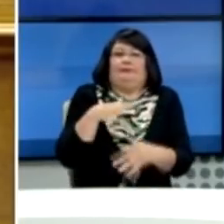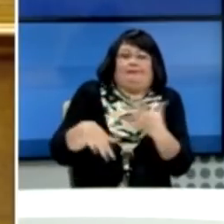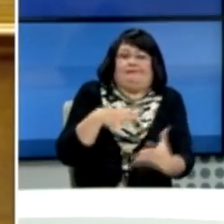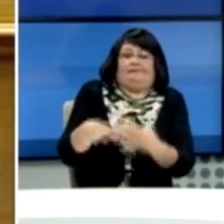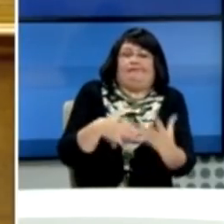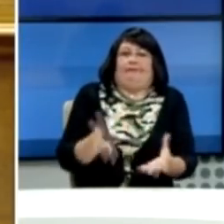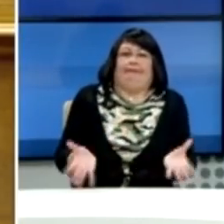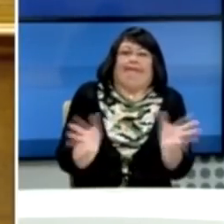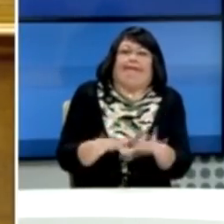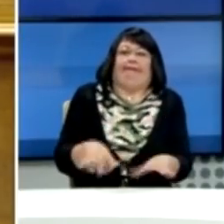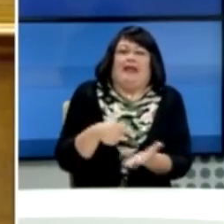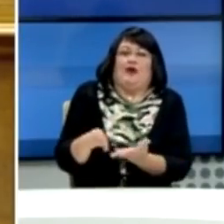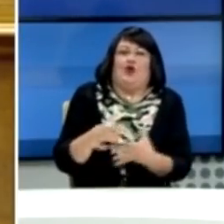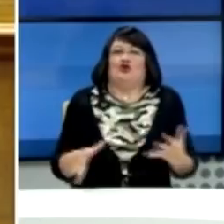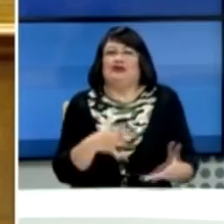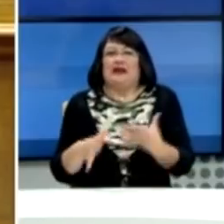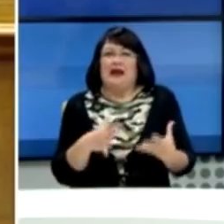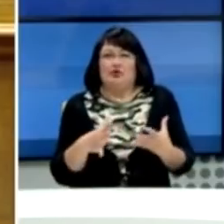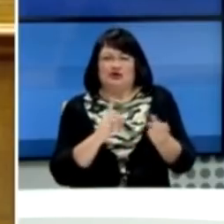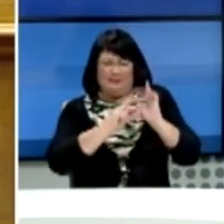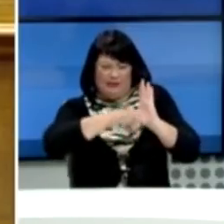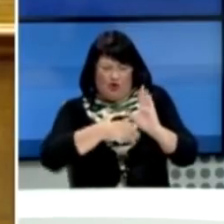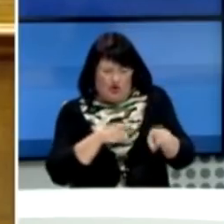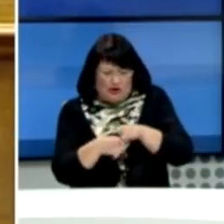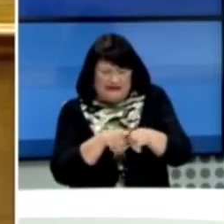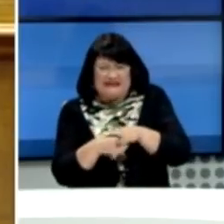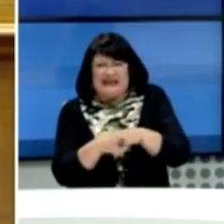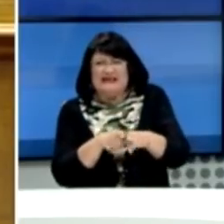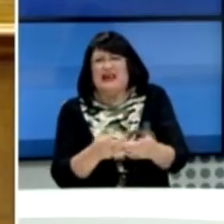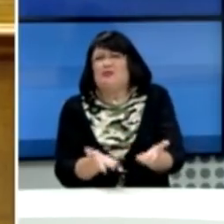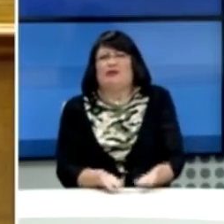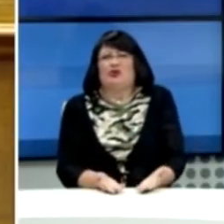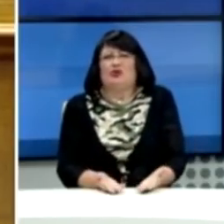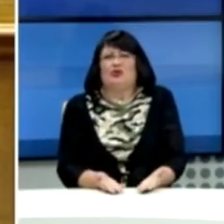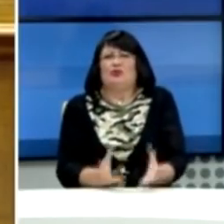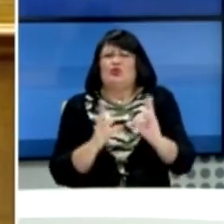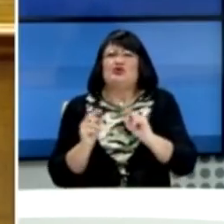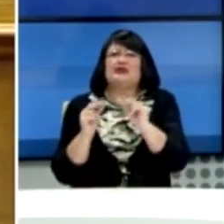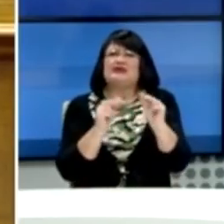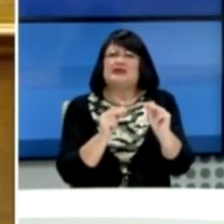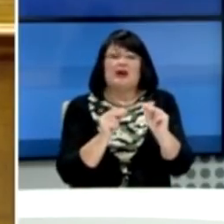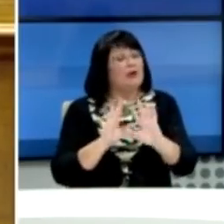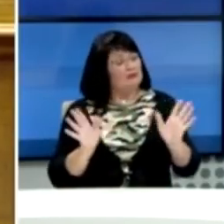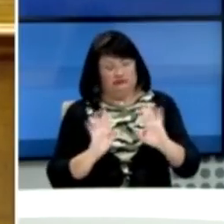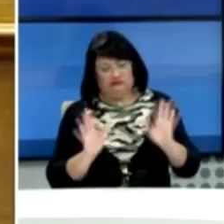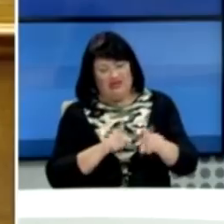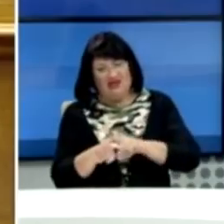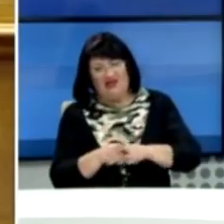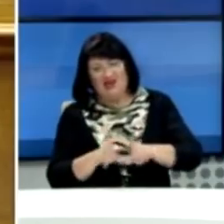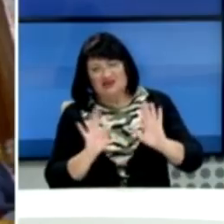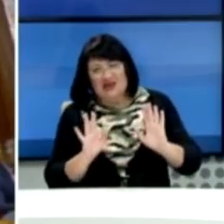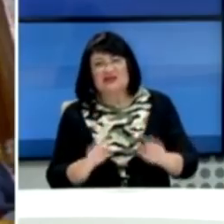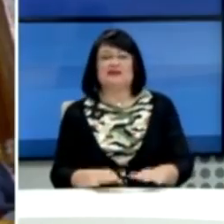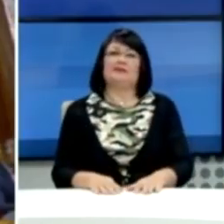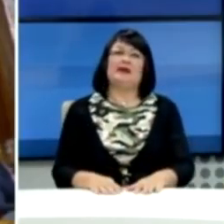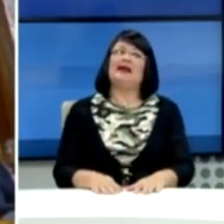μπουρδούκλωσε μετά εκεί και το διόρθωσε στη συνέχεια, αλλά το έμπλεξε. Δεν είναι έτσι, κύριοι. Φυσικά,